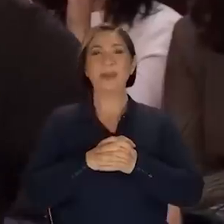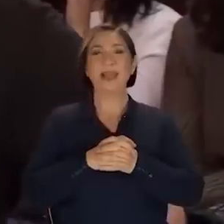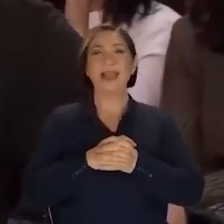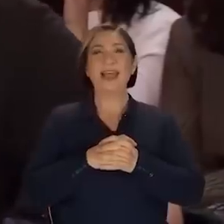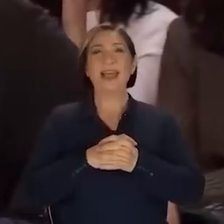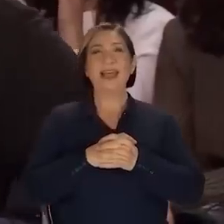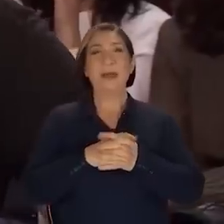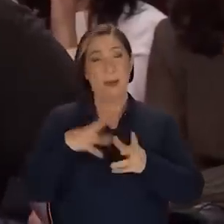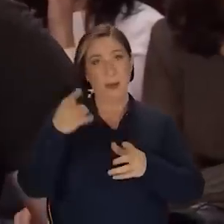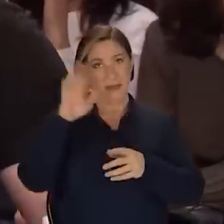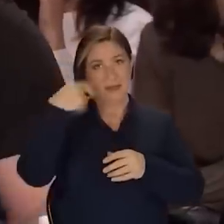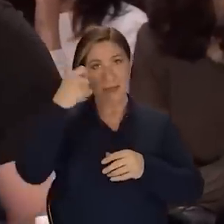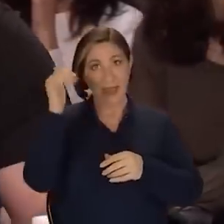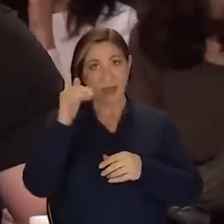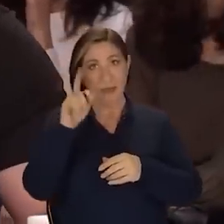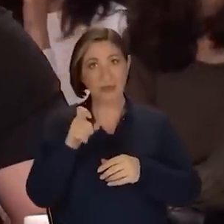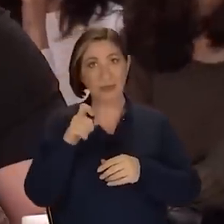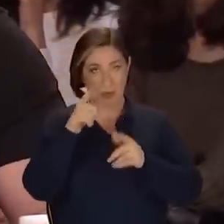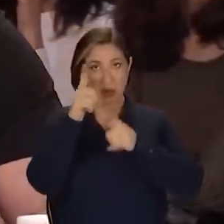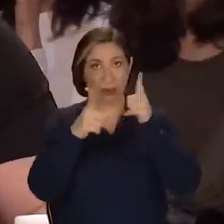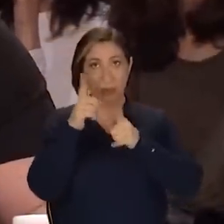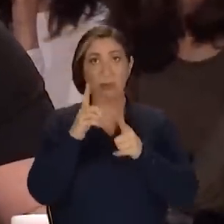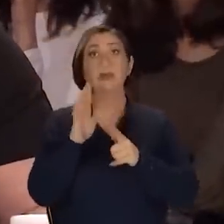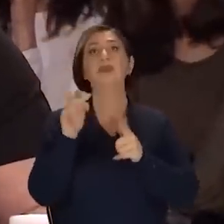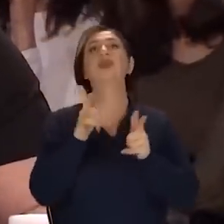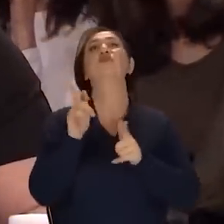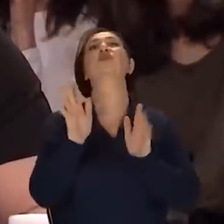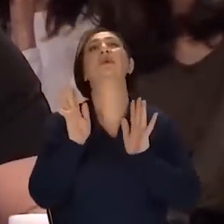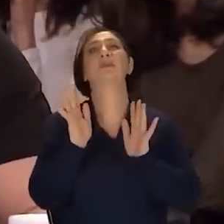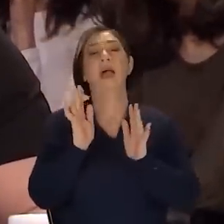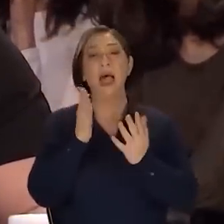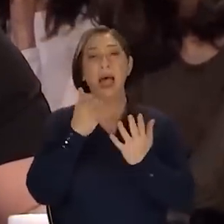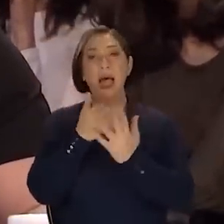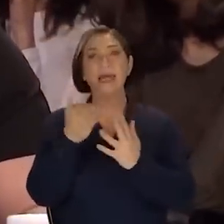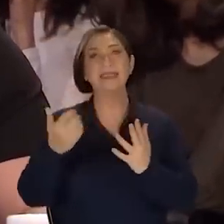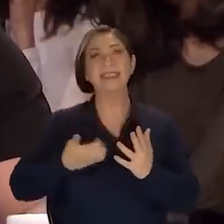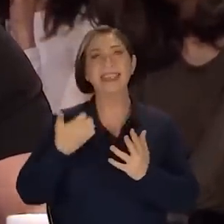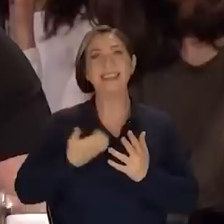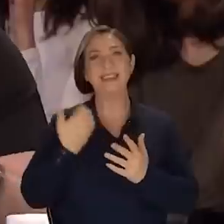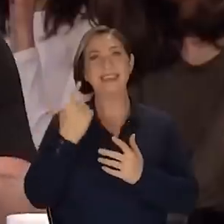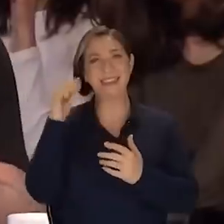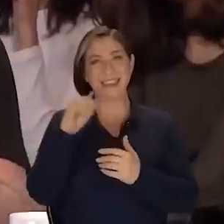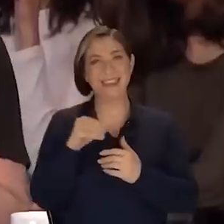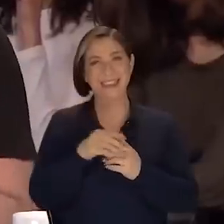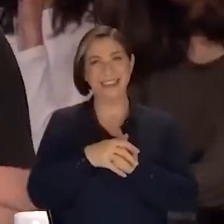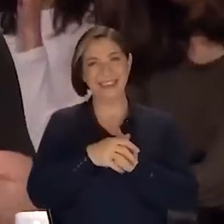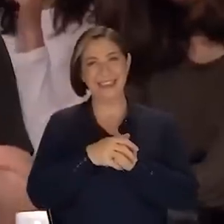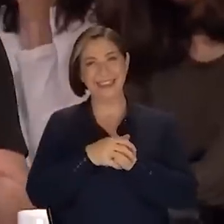diğer filmler gelecek mi Vallahi abi yok daha çekmeyeceğim şimdi araya serseri bir şey